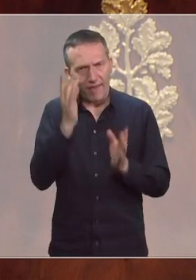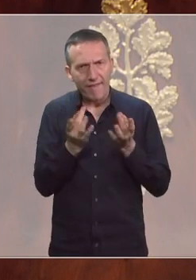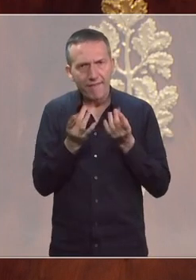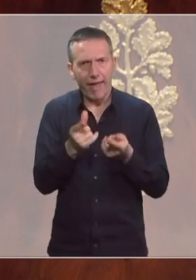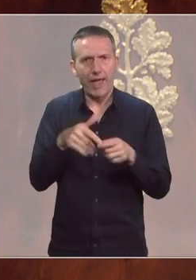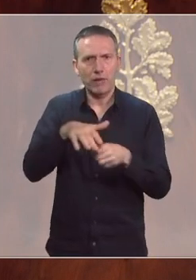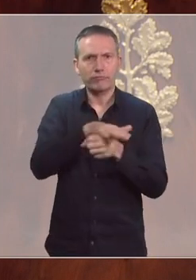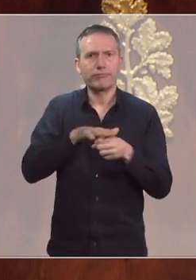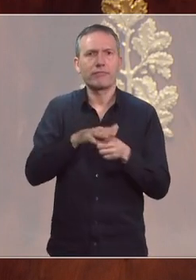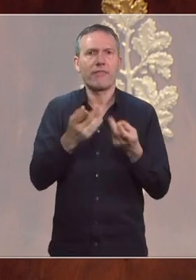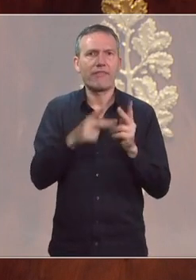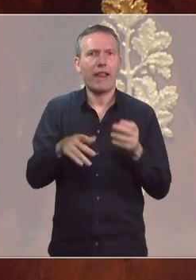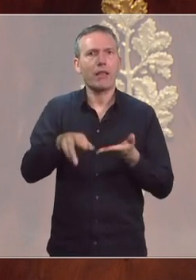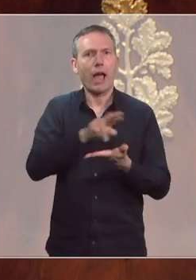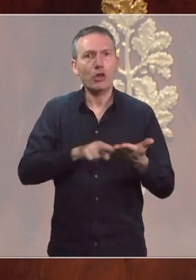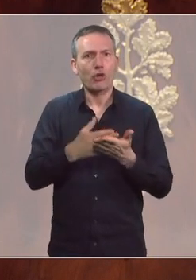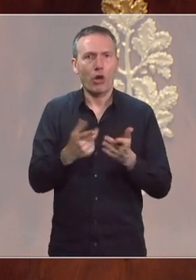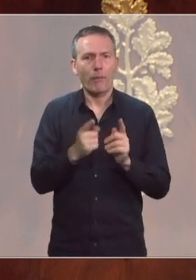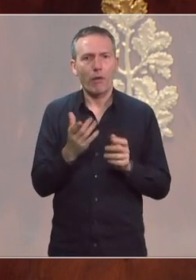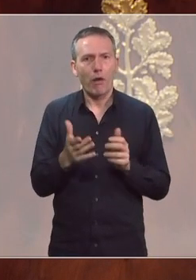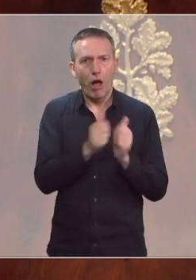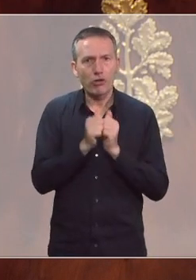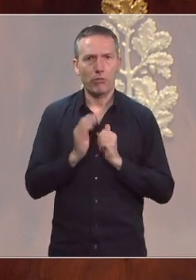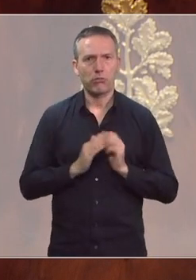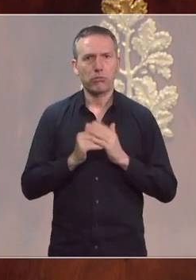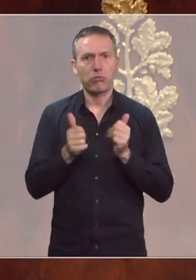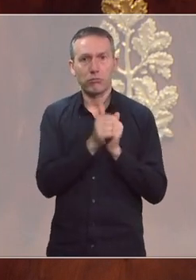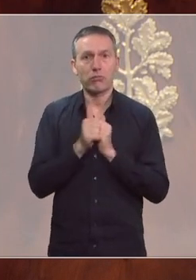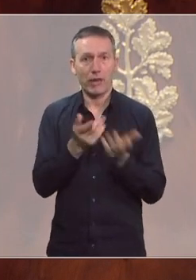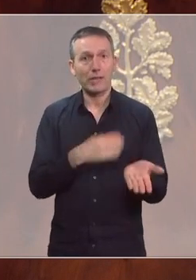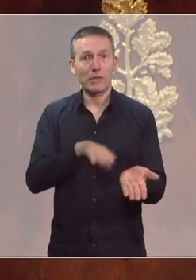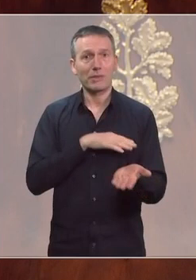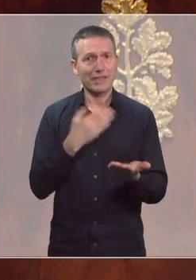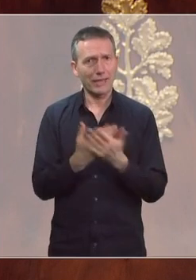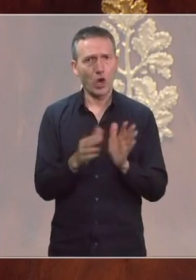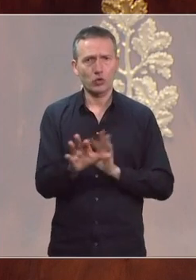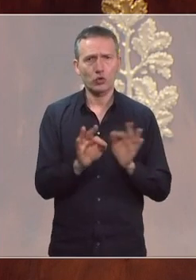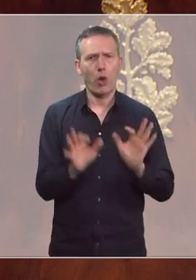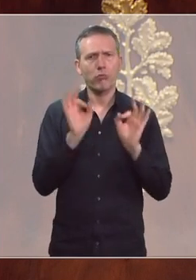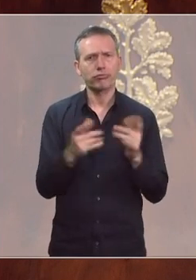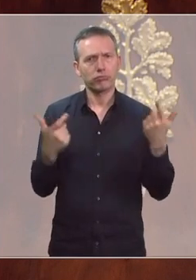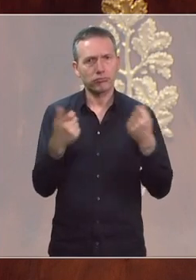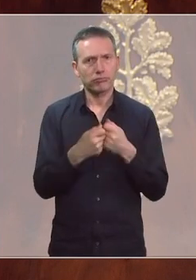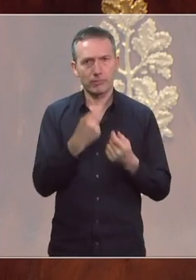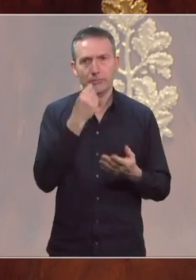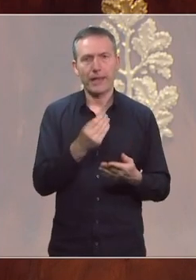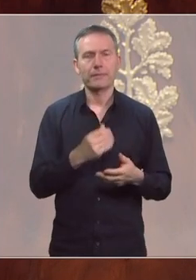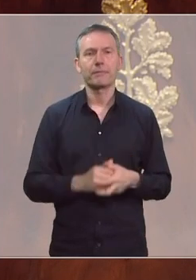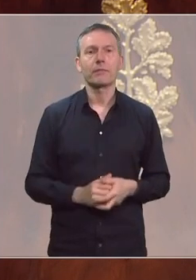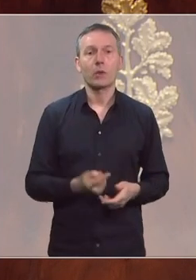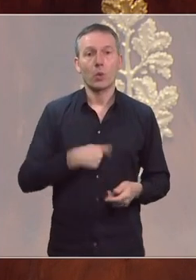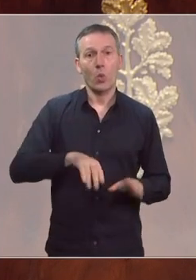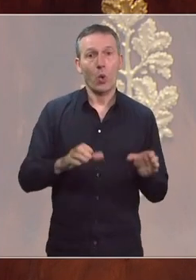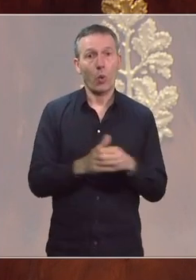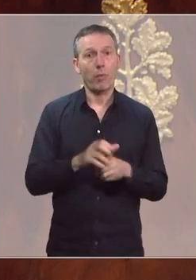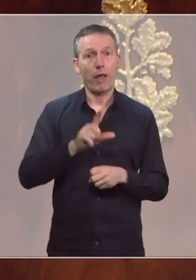commune et co-construire avec eux, qui font preuve de tant de responsabilité. C'est un choix juste, approprié. Le groupe La République En Marche